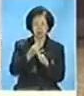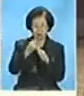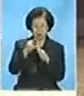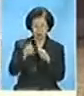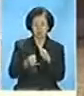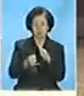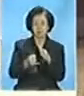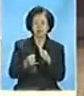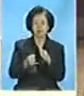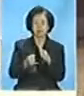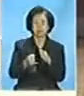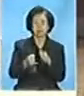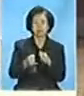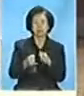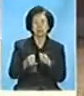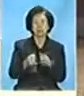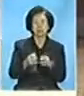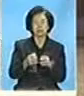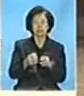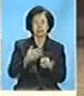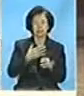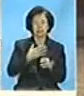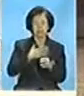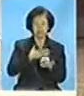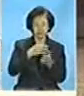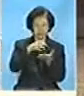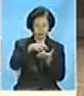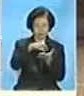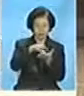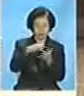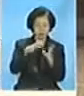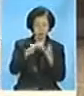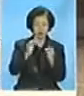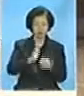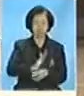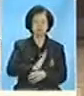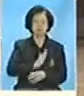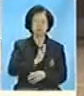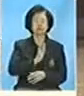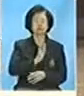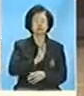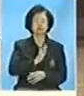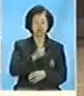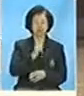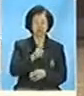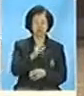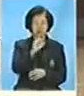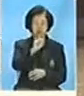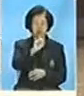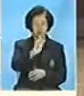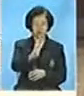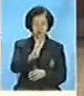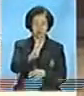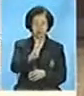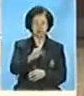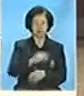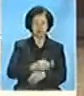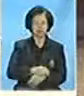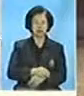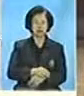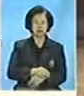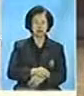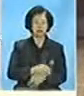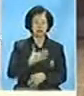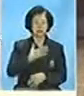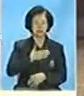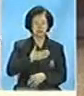ระผมอยากจะกราบเรียนในเรื่องของความภาคภูมิใจในความเป็นสมาชิกวุฒิสภา